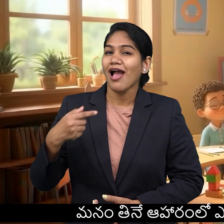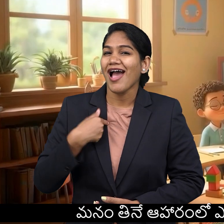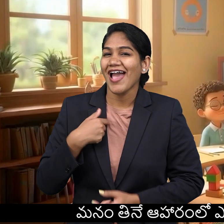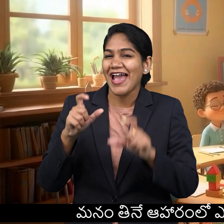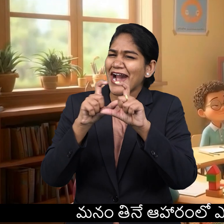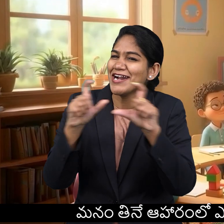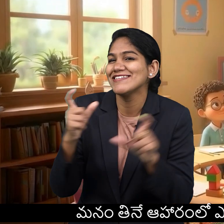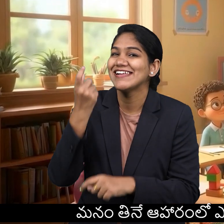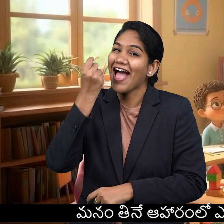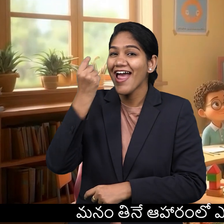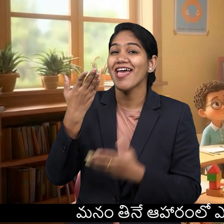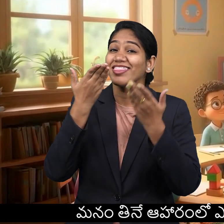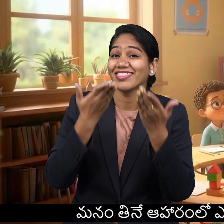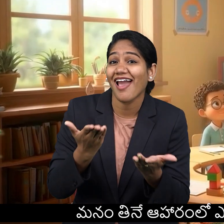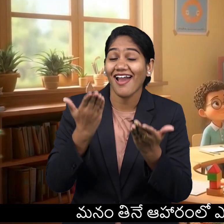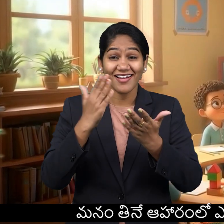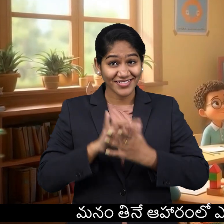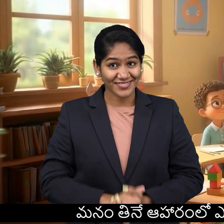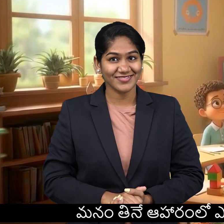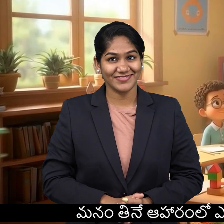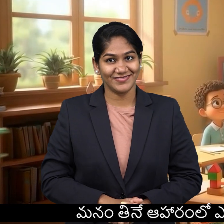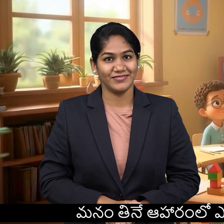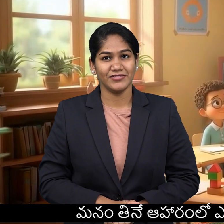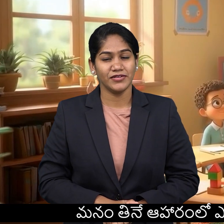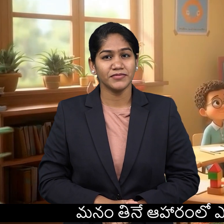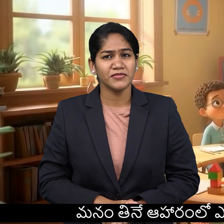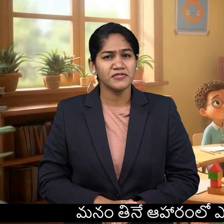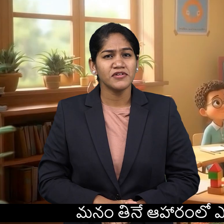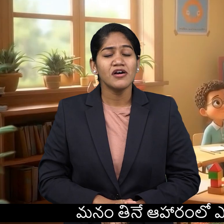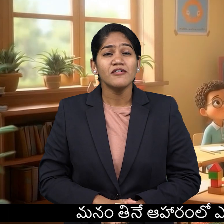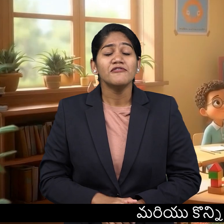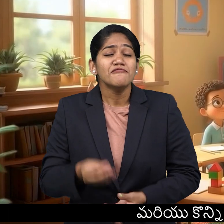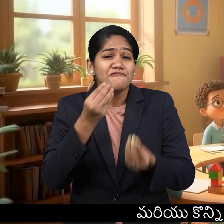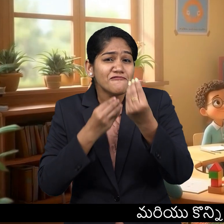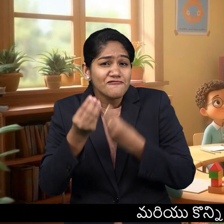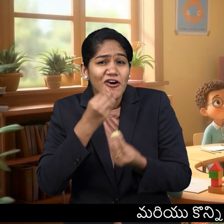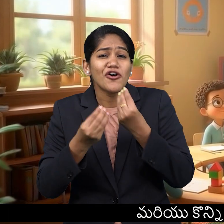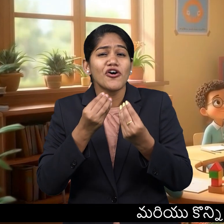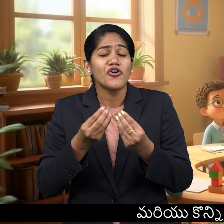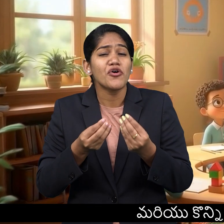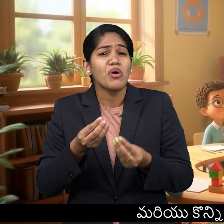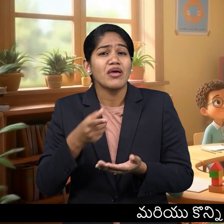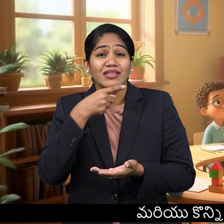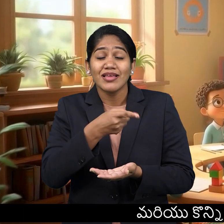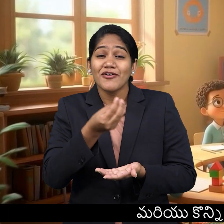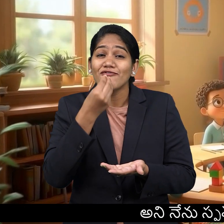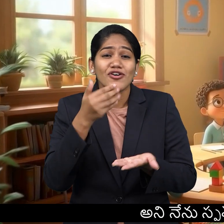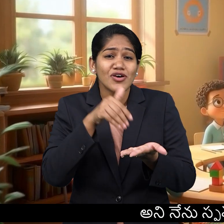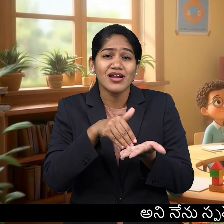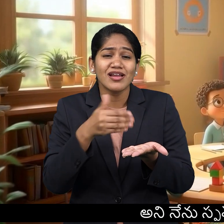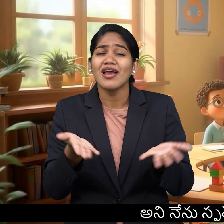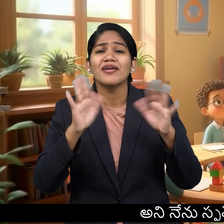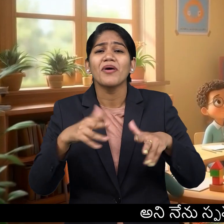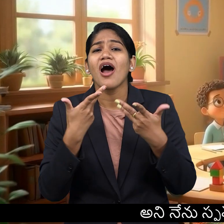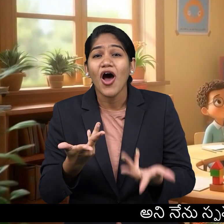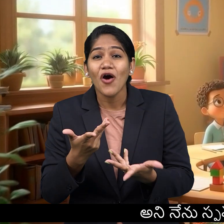మనం తినే ఆహారంలో ఎక్కువ భాగం మొక్కల నుండి వస్తుంది మరియు కొన్ని జంతువుల నుండి వస్తుంది అని